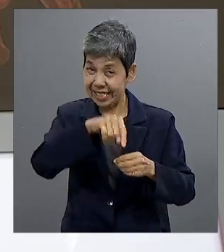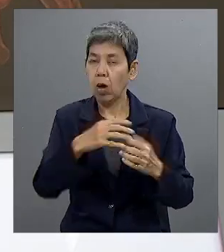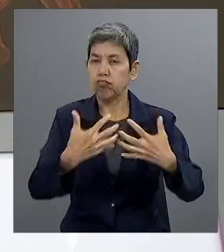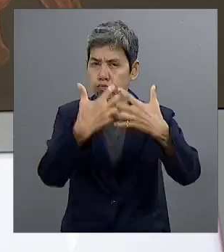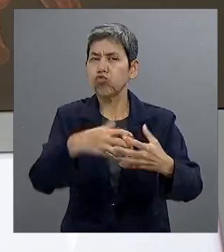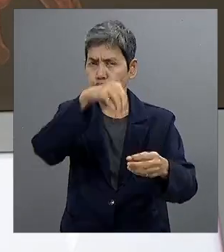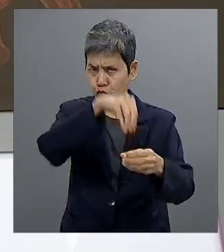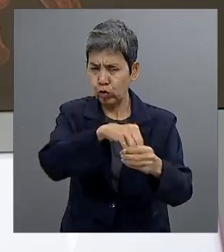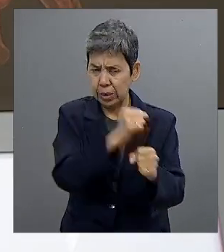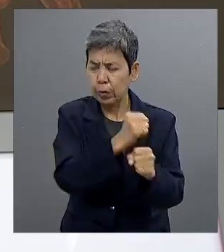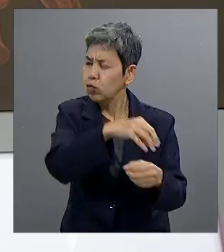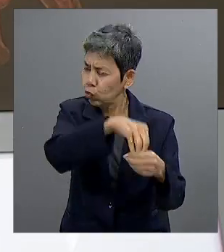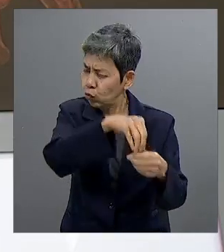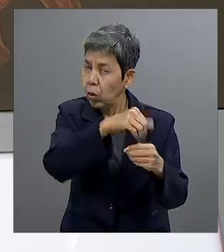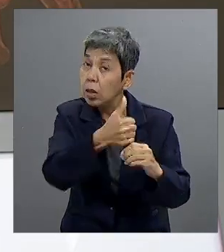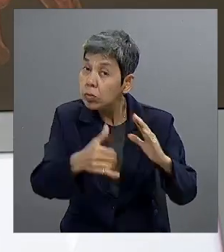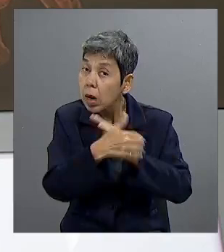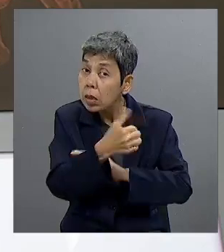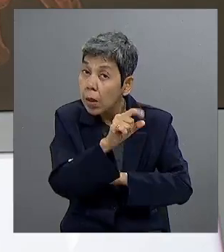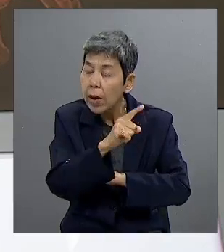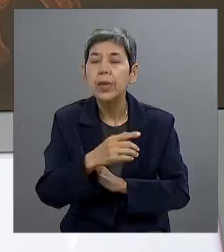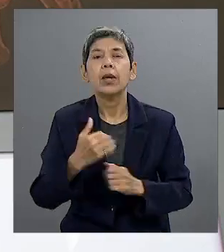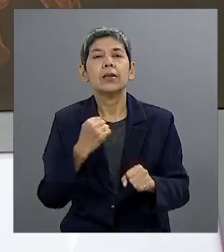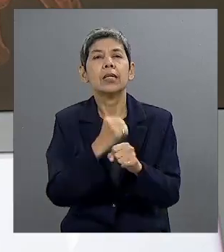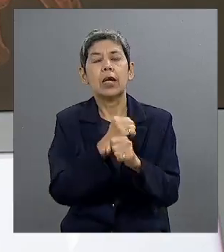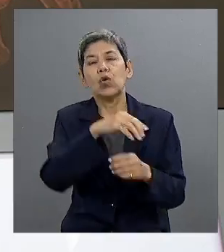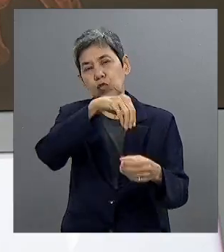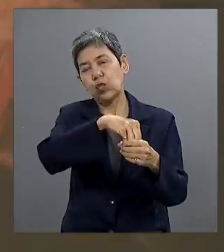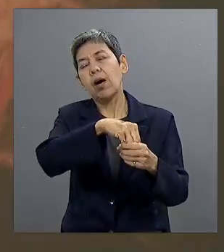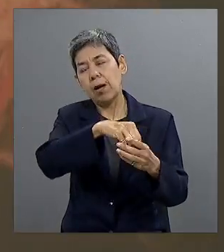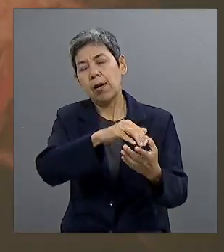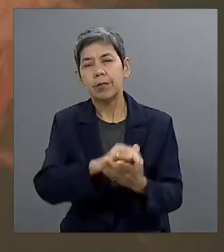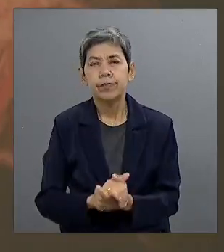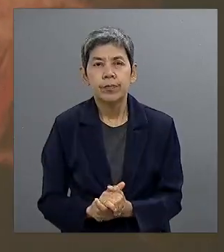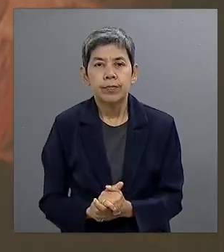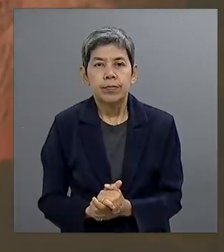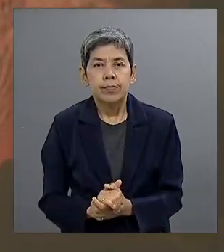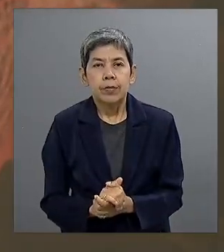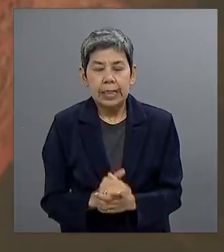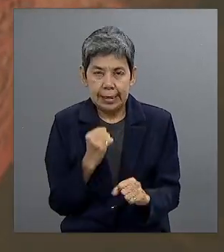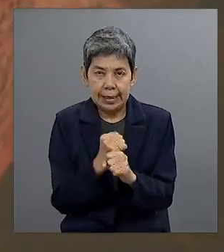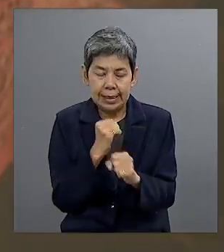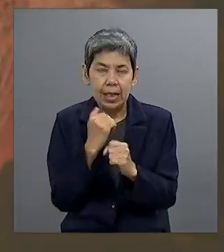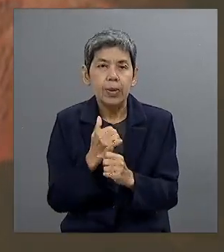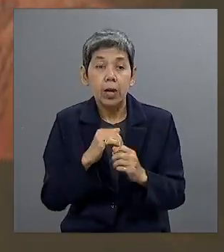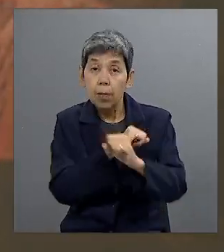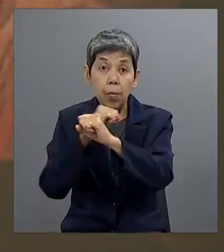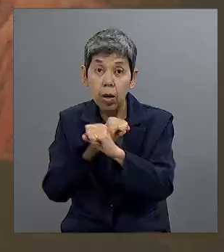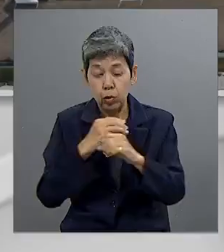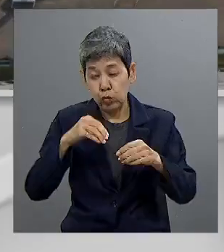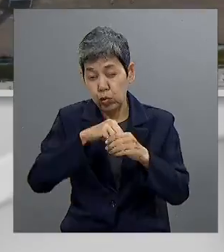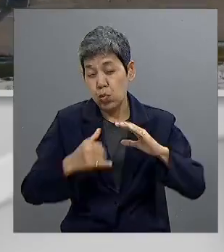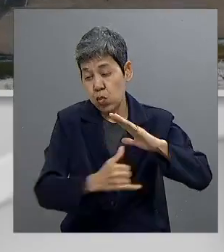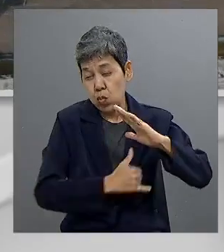รายงานทำงานอยู่เป็นจุดไฟหรือที่เรียกว่า Factoryคอทันทีนั่นเองค่ะการกลับกันโรคนะคะที่อยู่ในโรงงาน